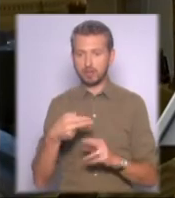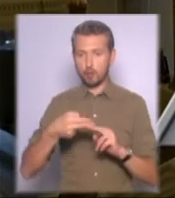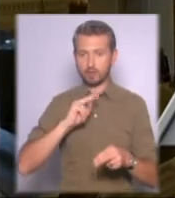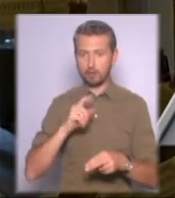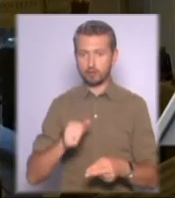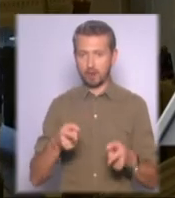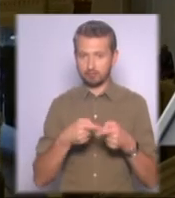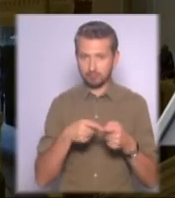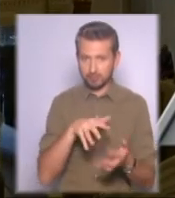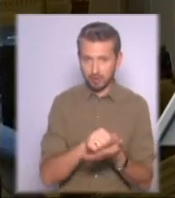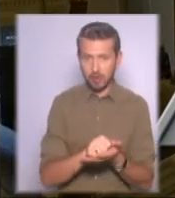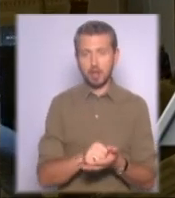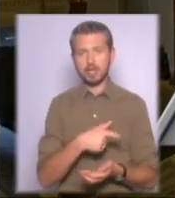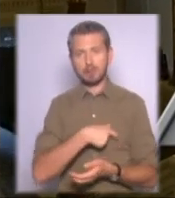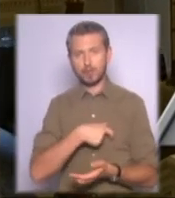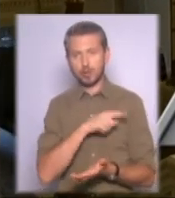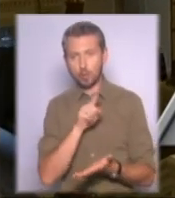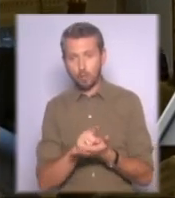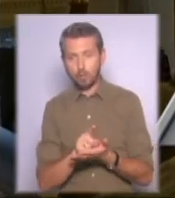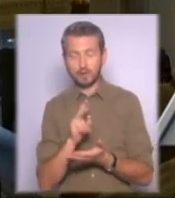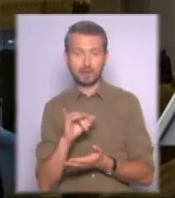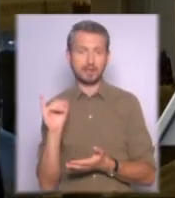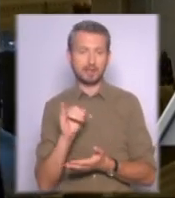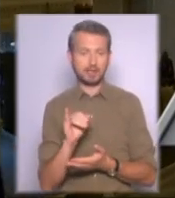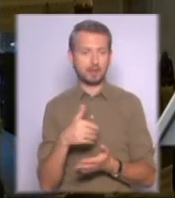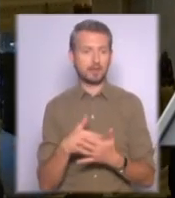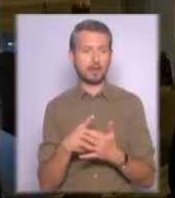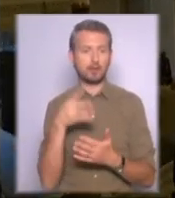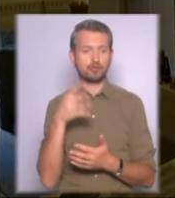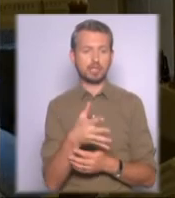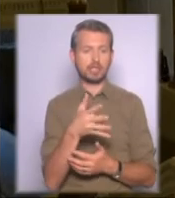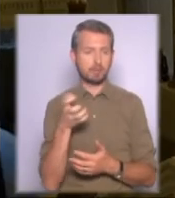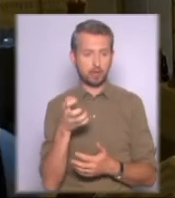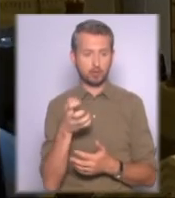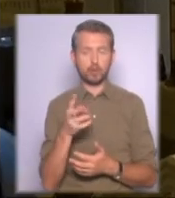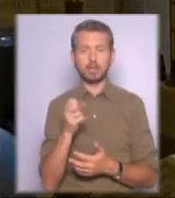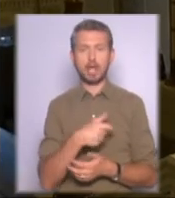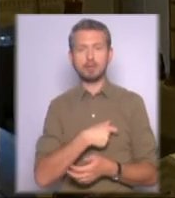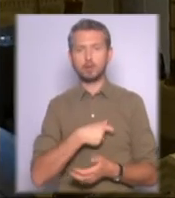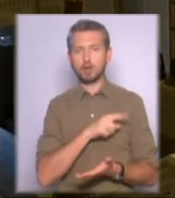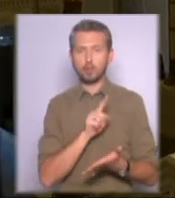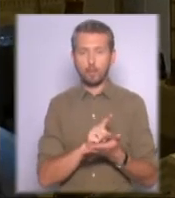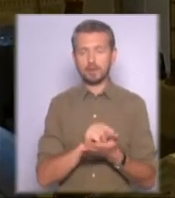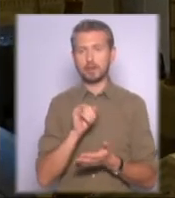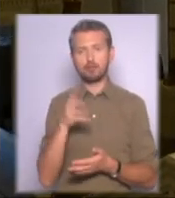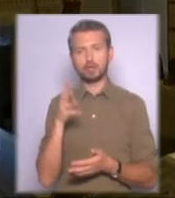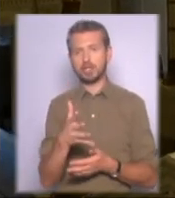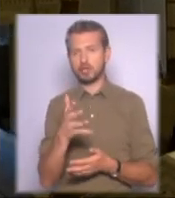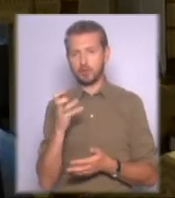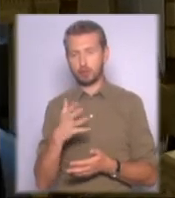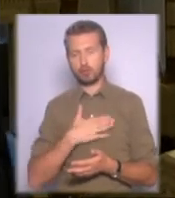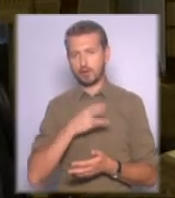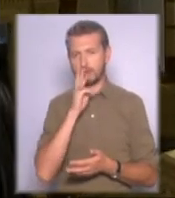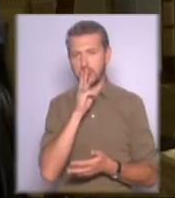на депутатські обов'язки. І ну, там, здається, 4,5 тисячі гривень на депутатські обов'язки, 4,5 тисячі гривень – моя